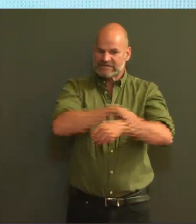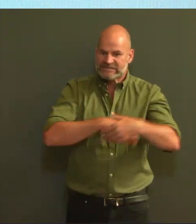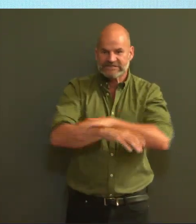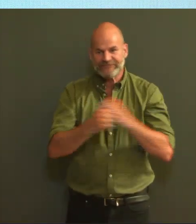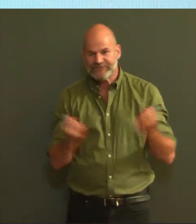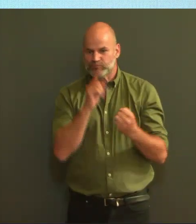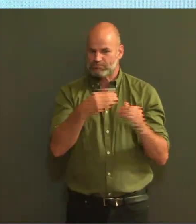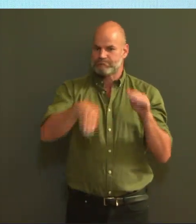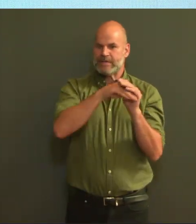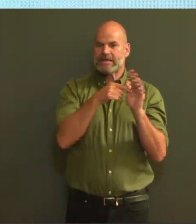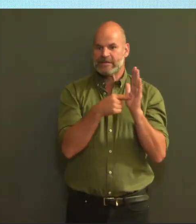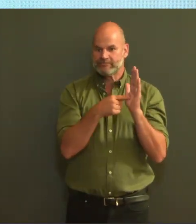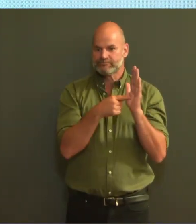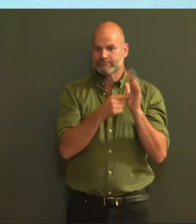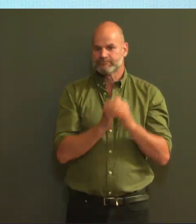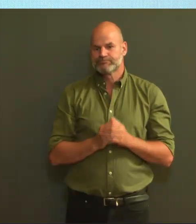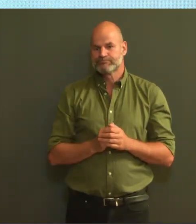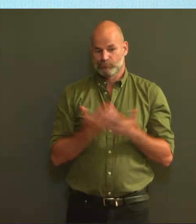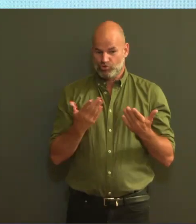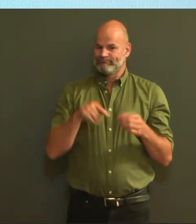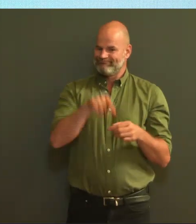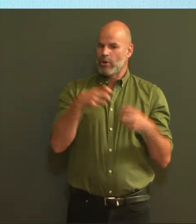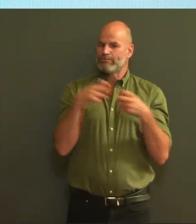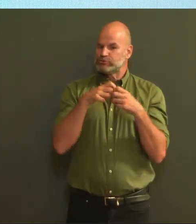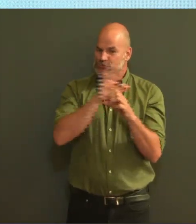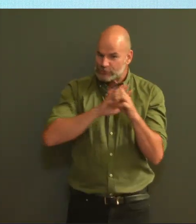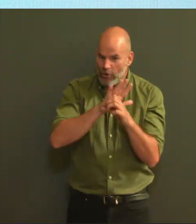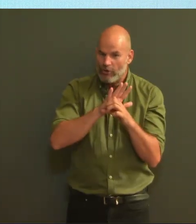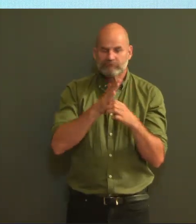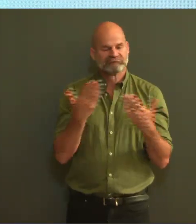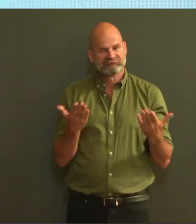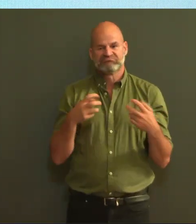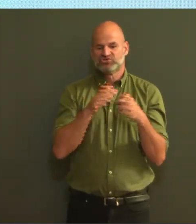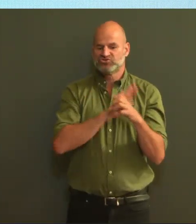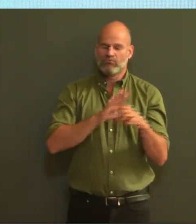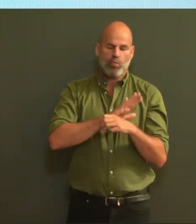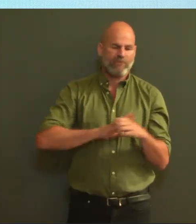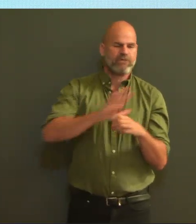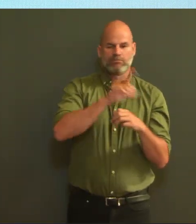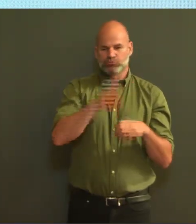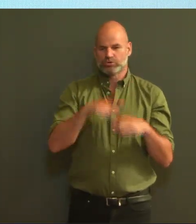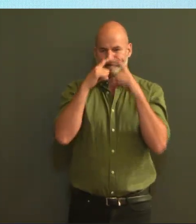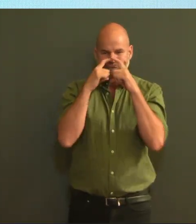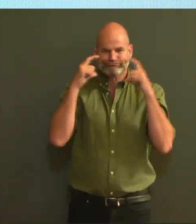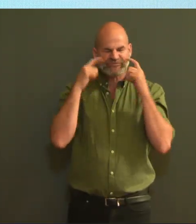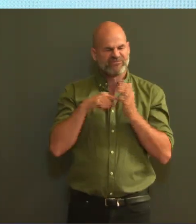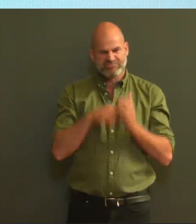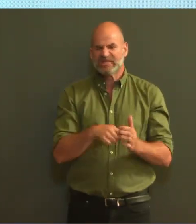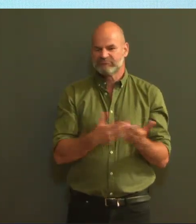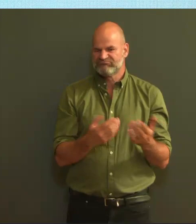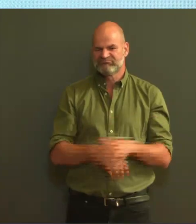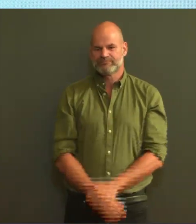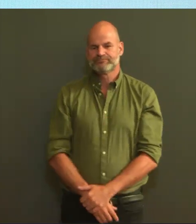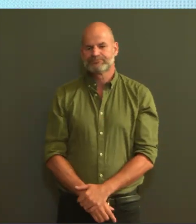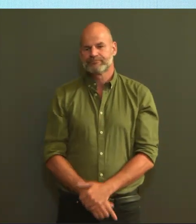geval in Brussel werd gekozen voor het algemeen invoeren van mondmaskerplicht. Het is wel belangrijk om te onderlijnen dat